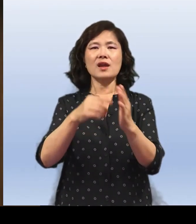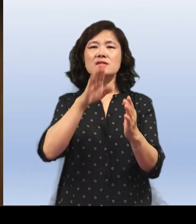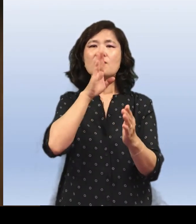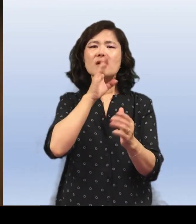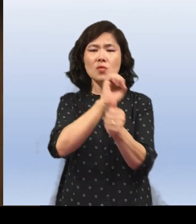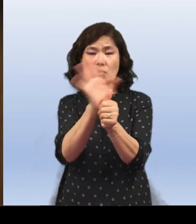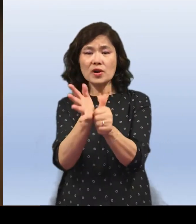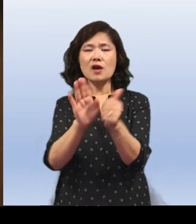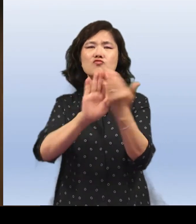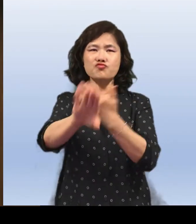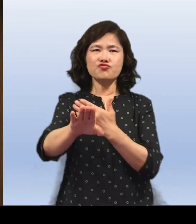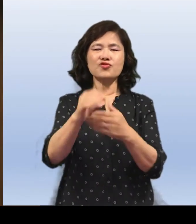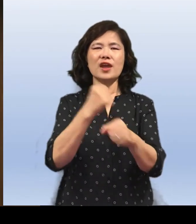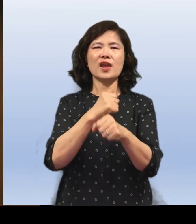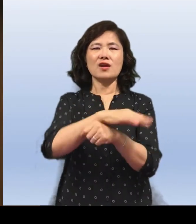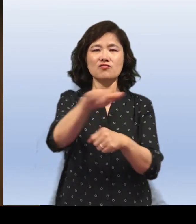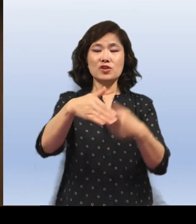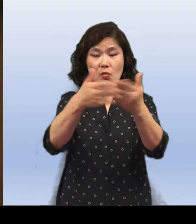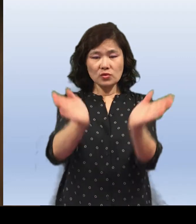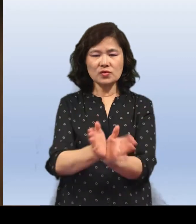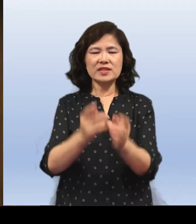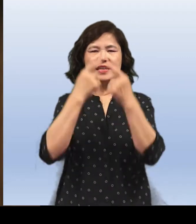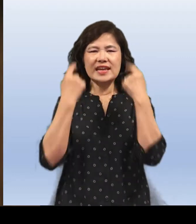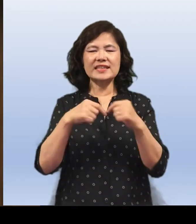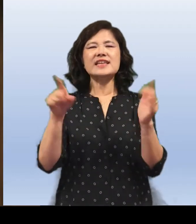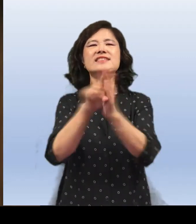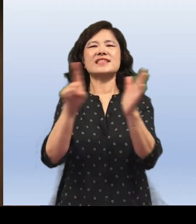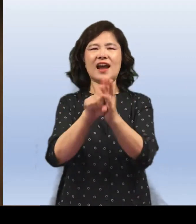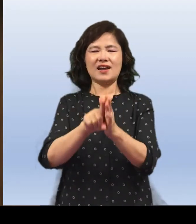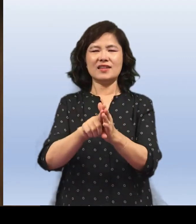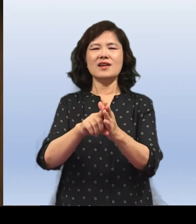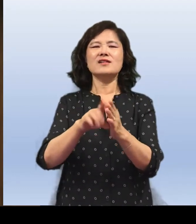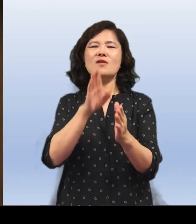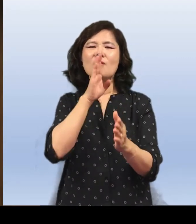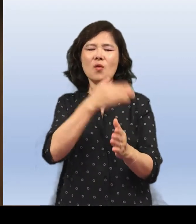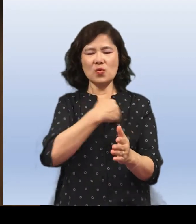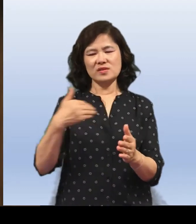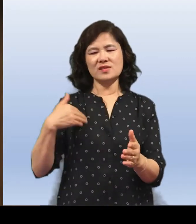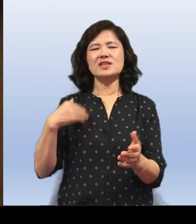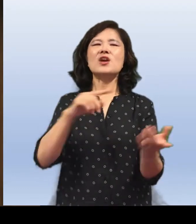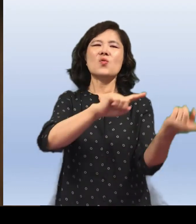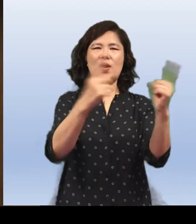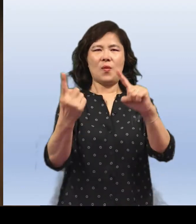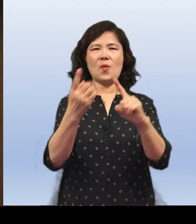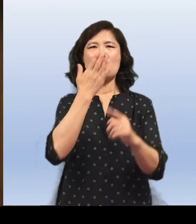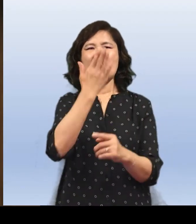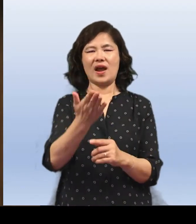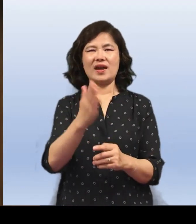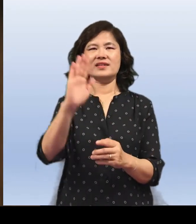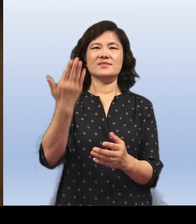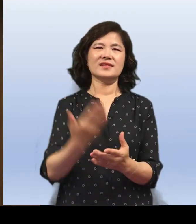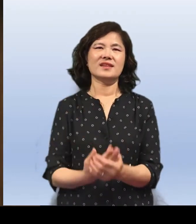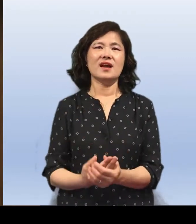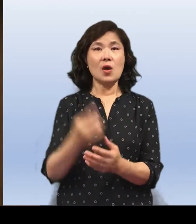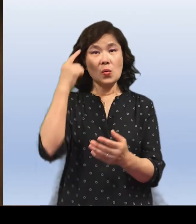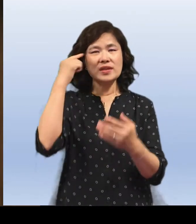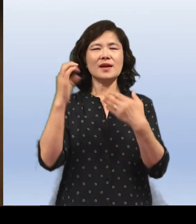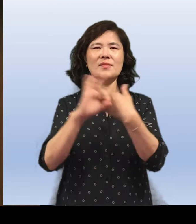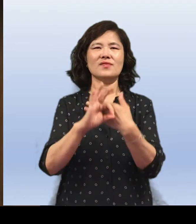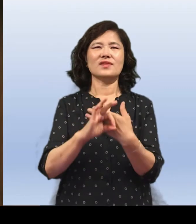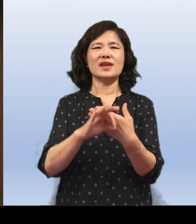시대 이후에 우리의 공동체와 개인의 신앙은 온전히 회복되어질 수 있습니다.